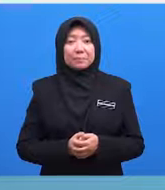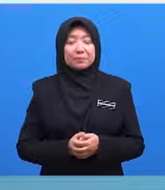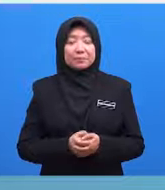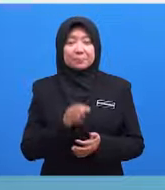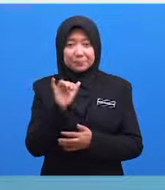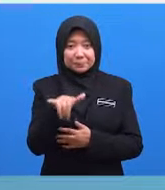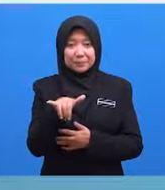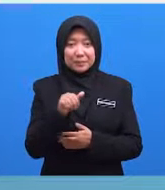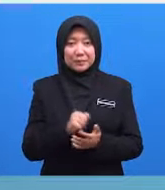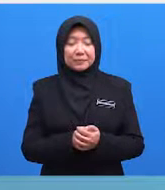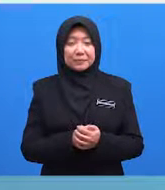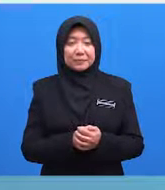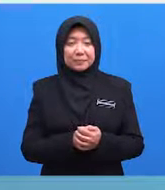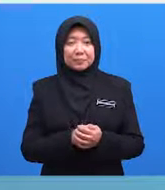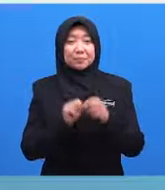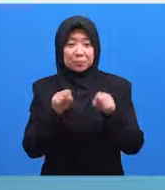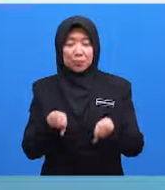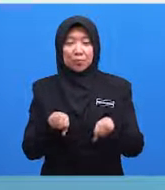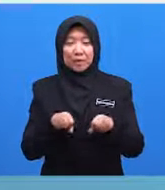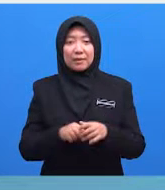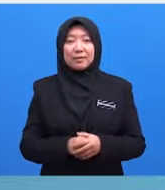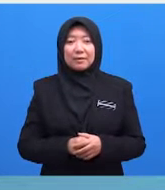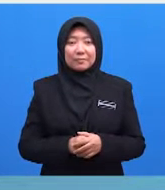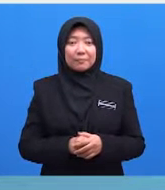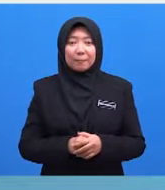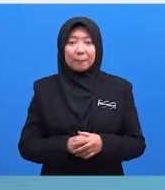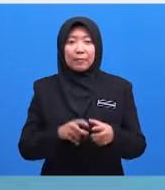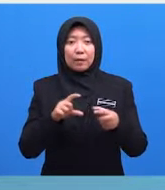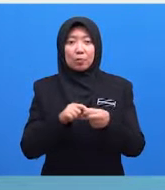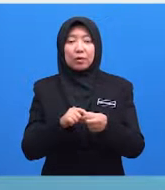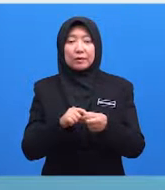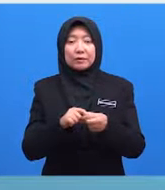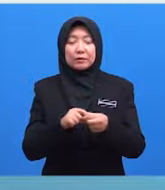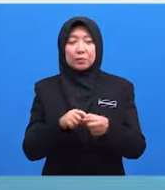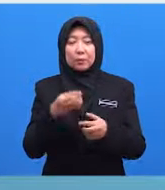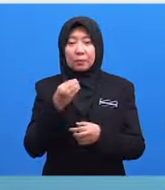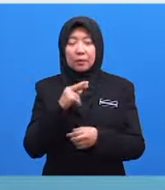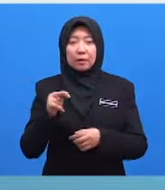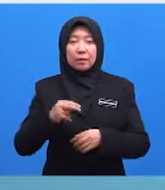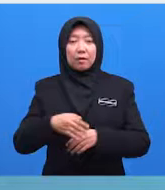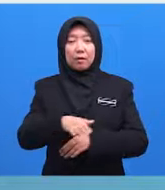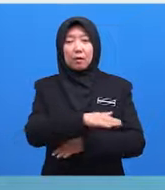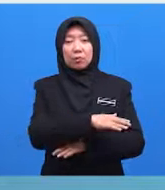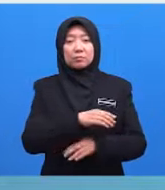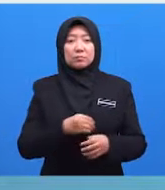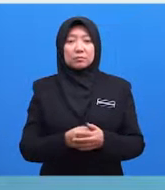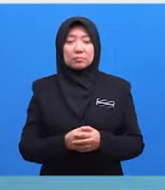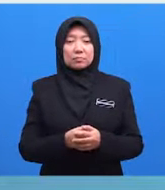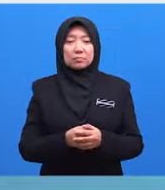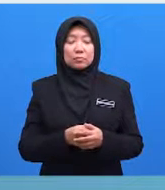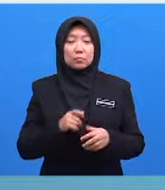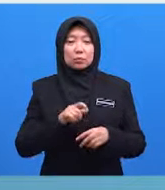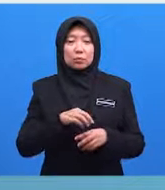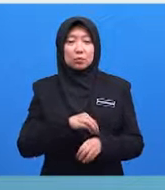Ya, tentu sekali boleh. Gabungan seafood lain seperti sotong atau